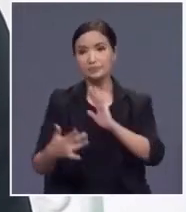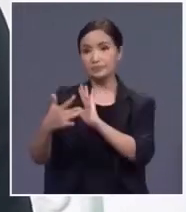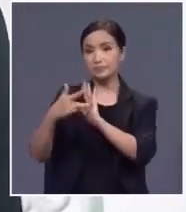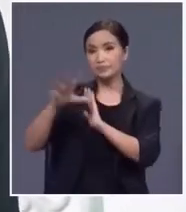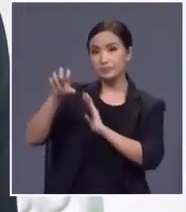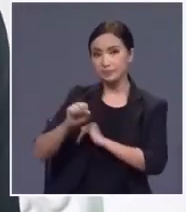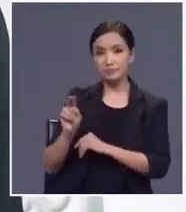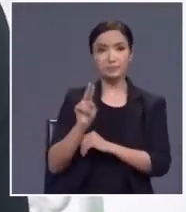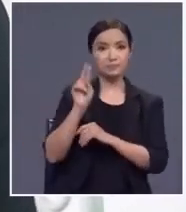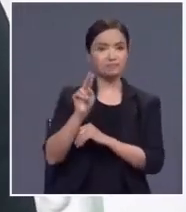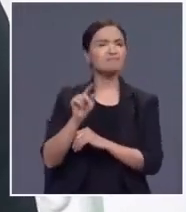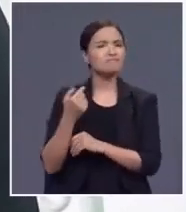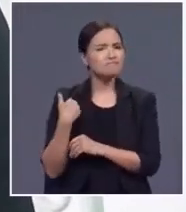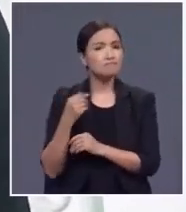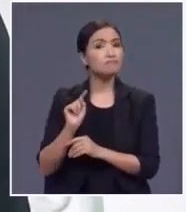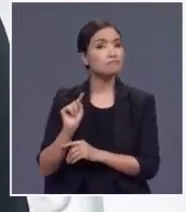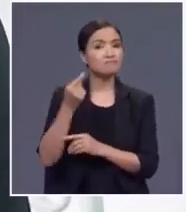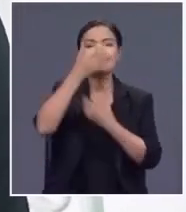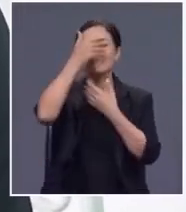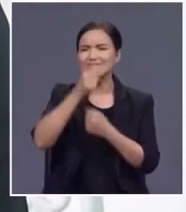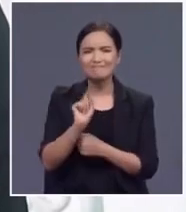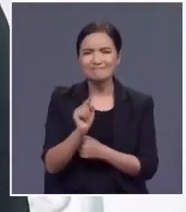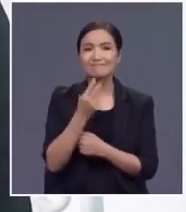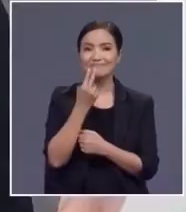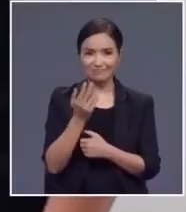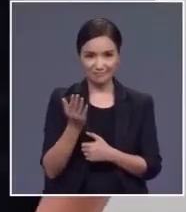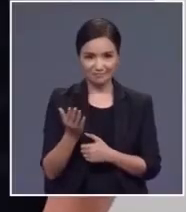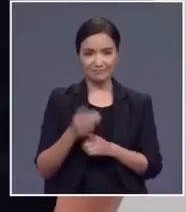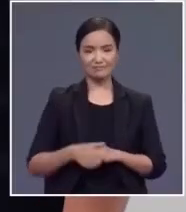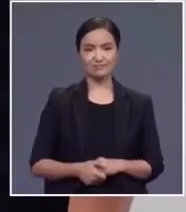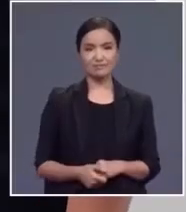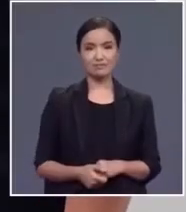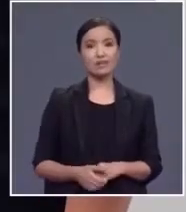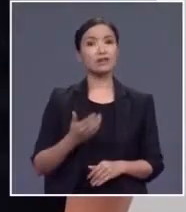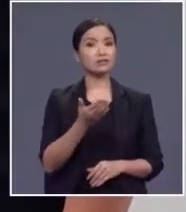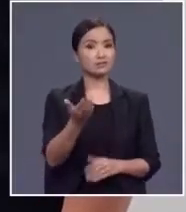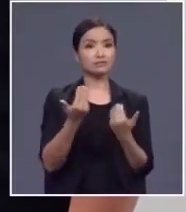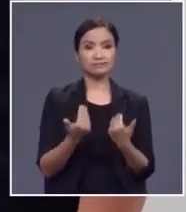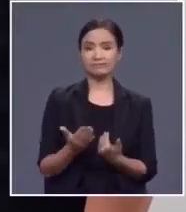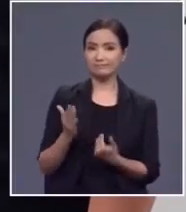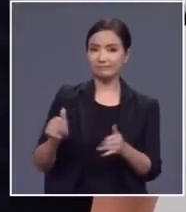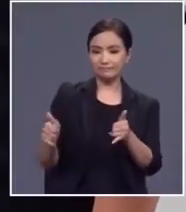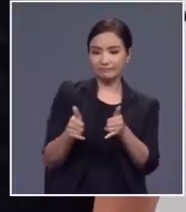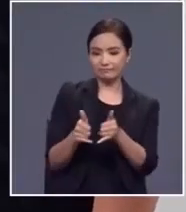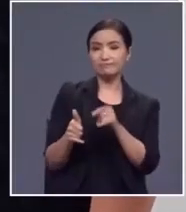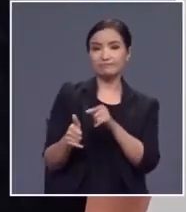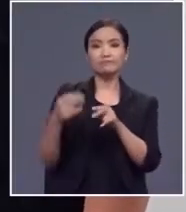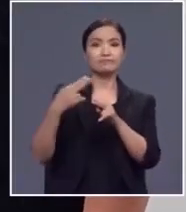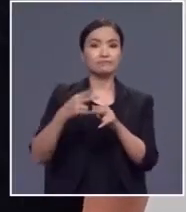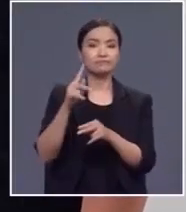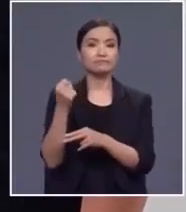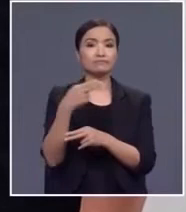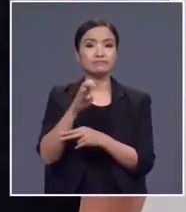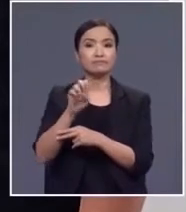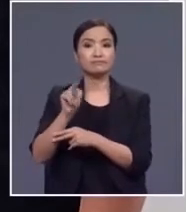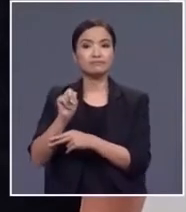างประเทศนี้จะมีความทันสมัยและน่าสนใจอย่างไรครับคุณผู้ชมครับตอนนี้ผมอยู่กับคุณธีรกรนะครับผู้ดูแลระบบเคเบิลใต้น้ำระหว่